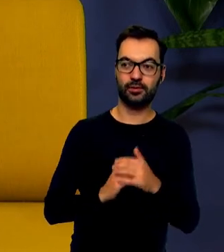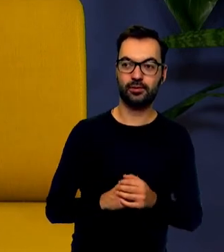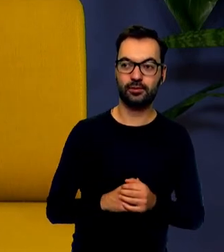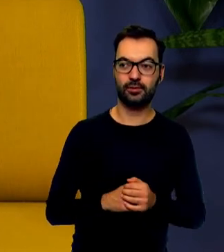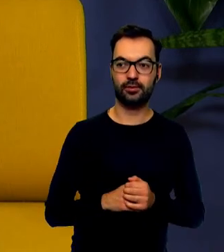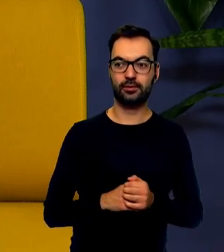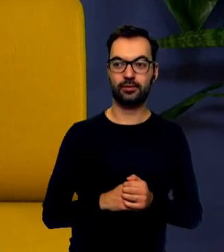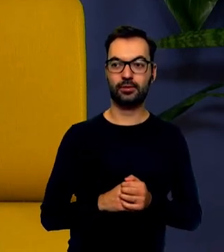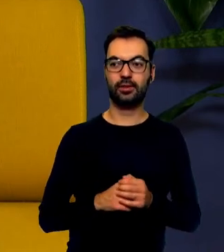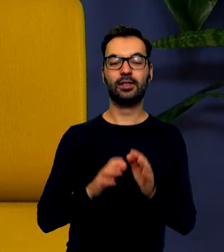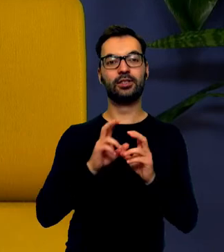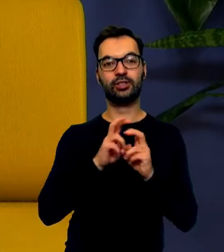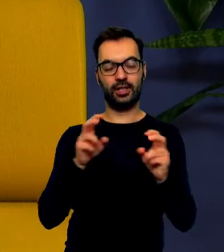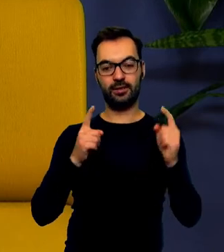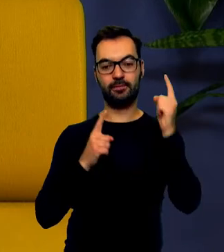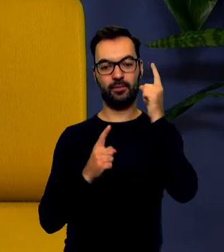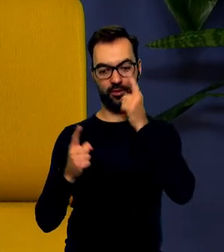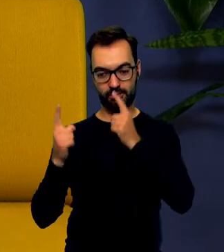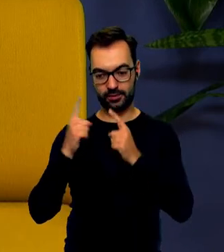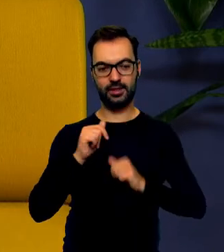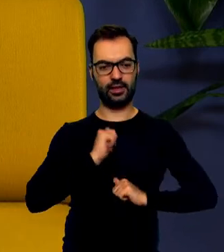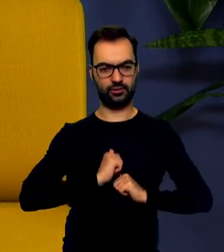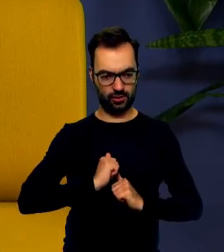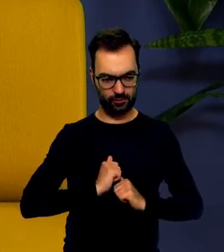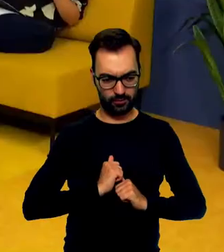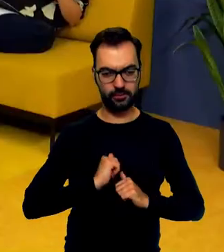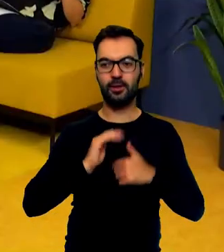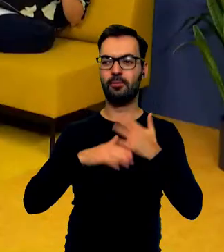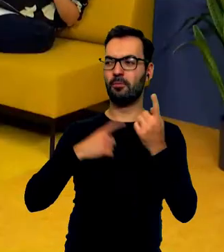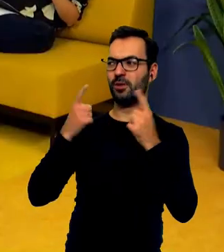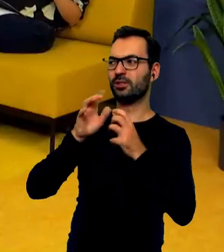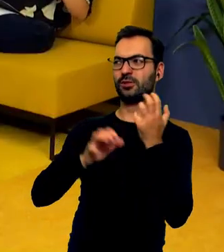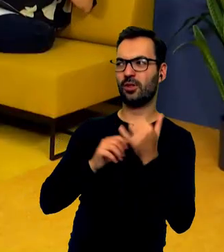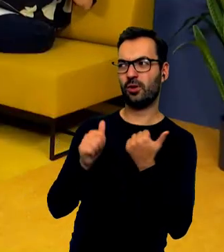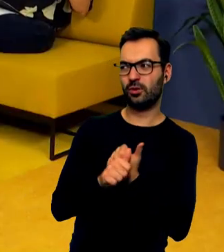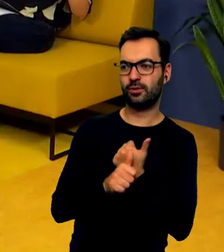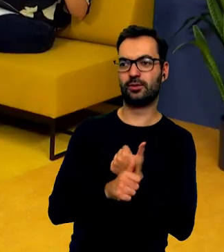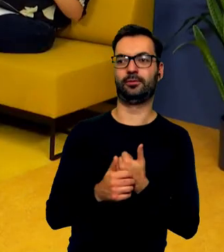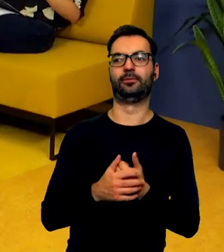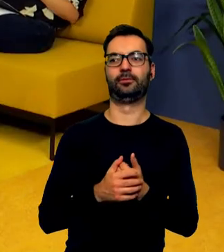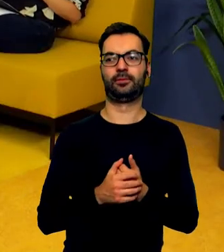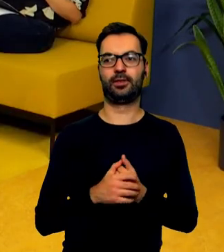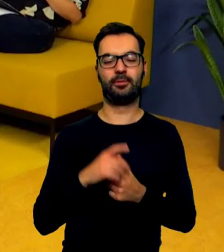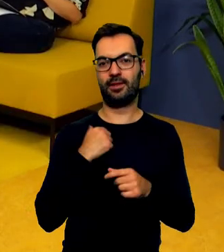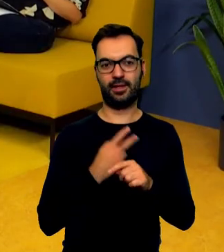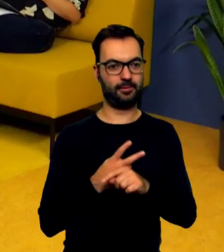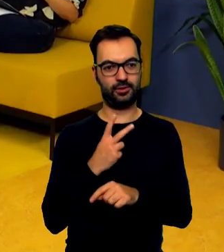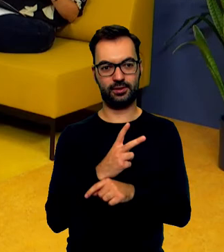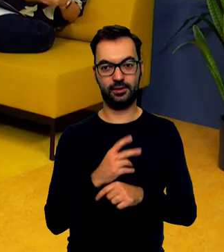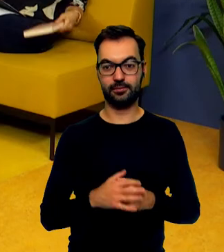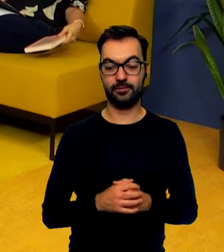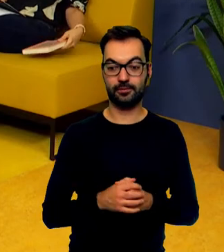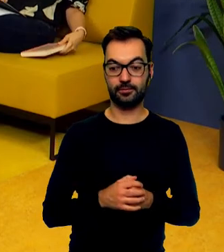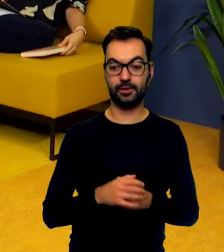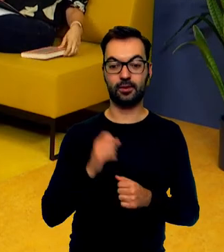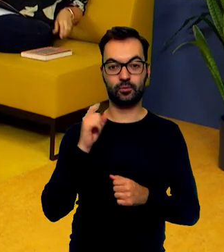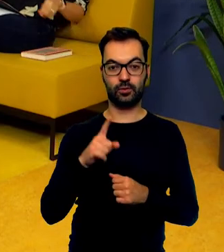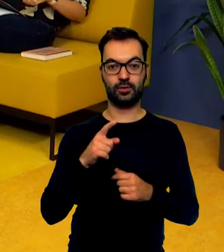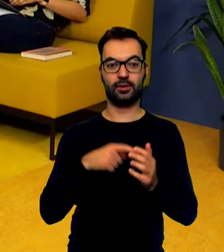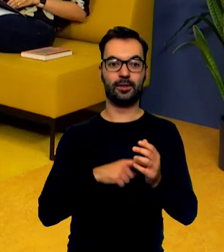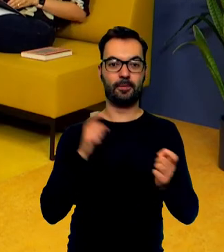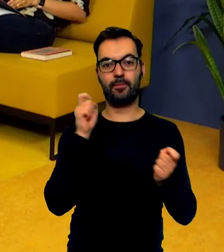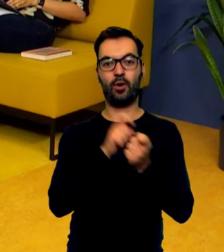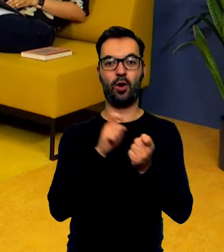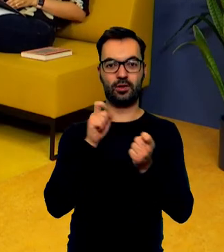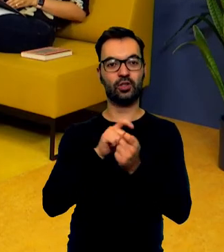i czas na tę refleksję. Najpierw myślę nad sobą, a potem nad światem, żeby za daleko czasami nie wybiegać. Słuchaj, pojawiły się